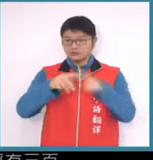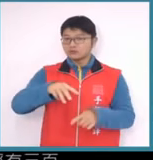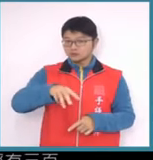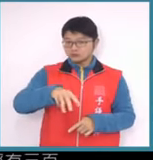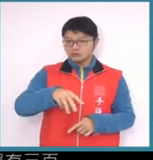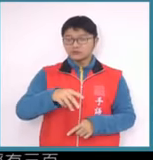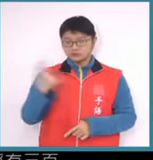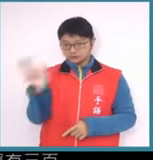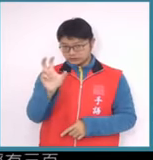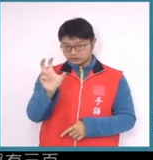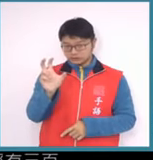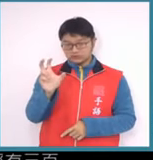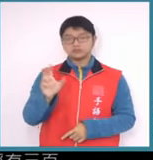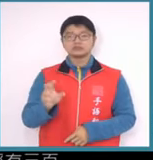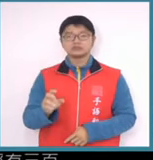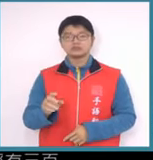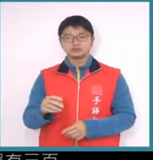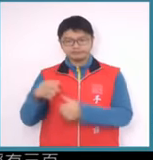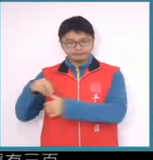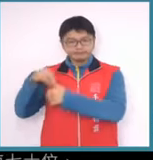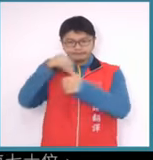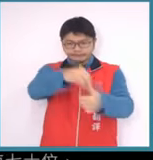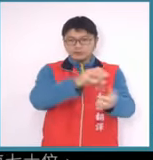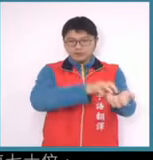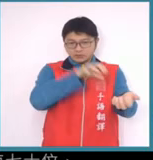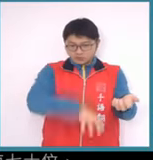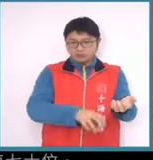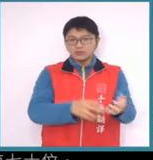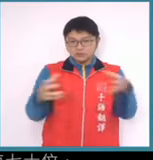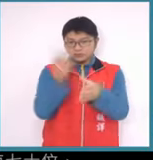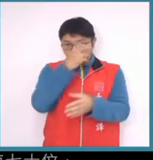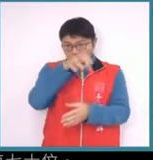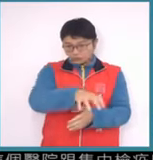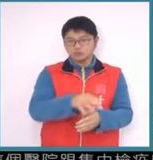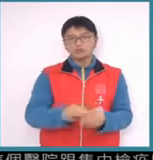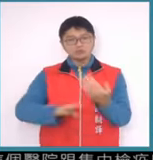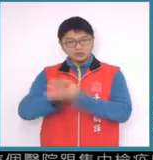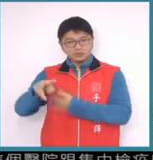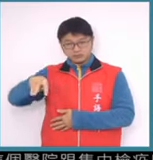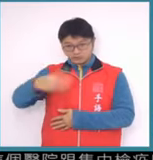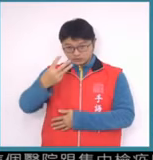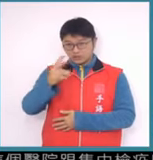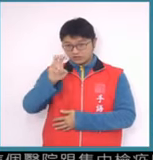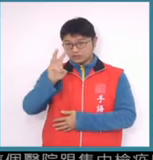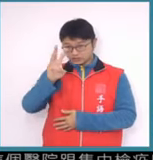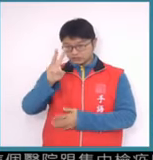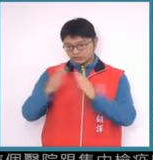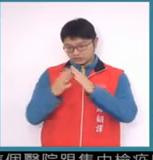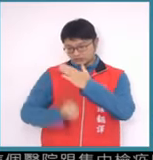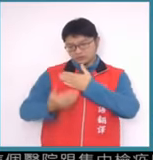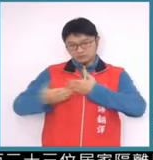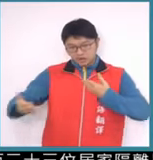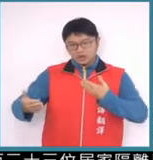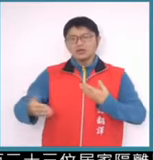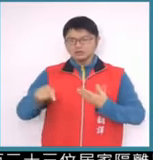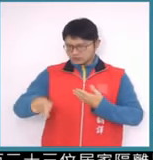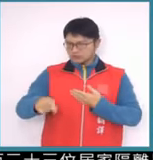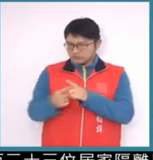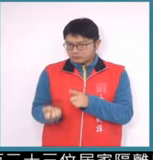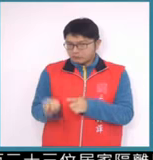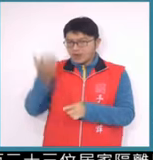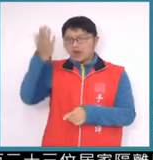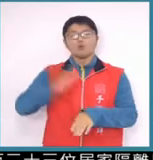有70位送这个医院跟集中检疫所，323位居家隔离，居家隔离的范围还会再扩大以